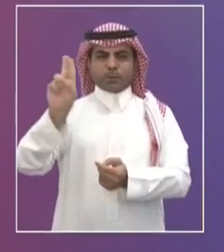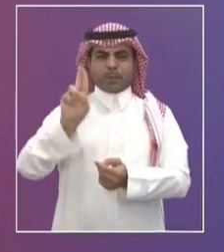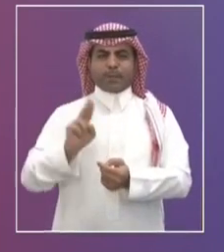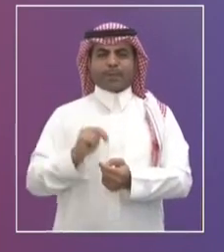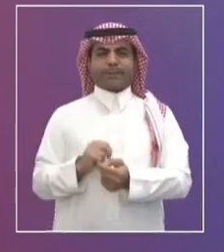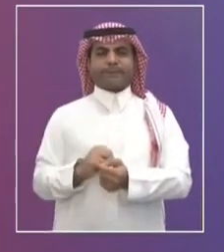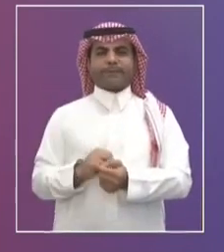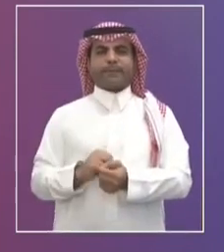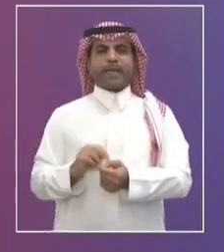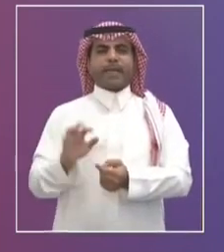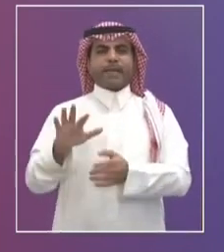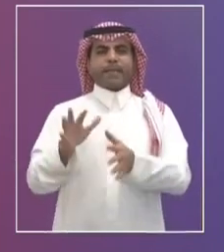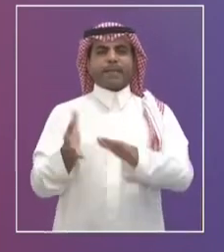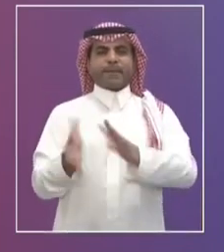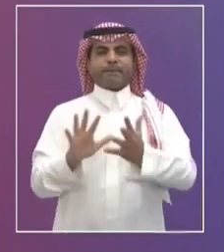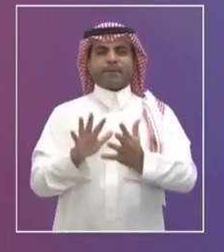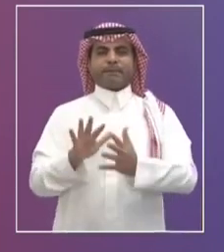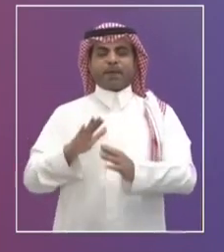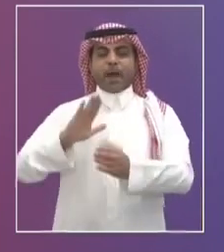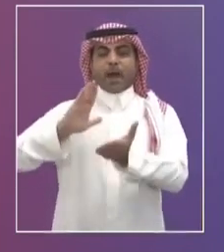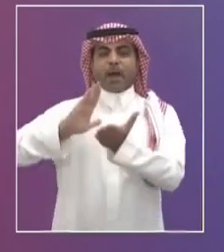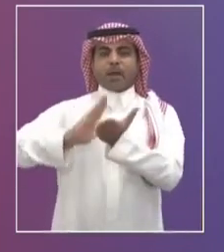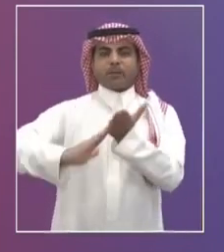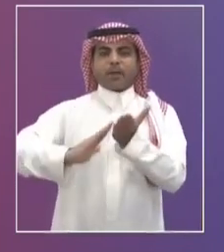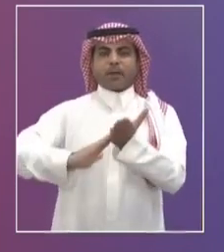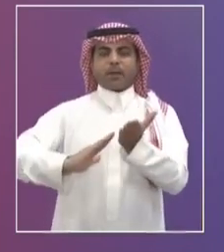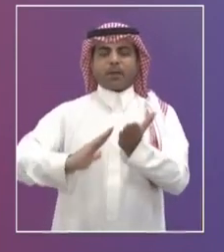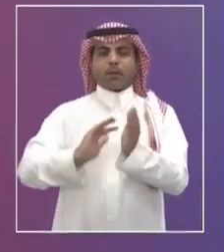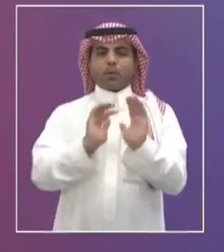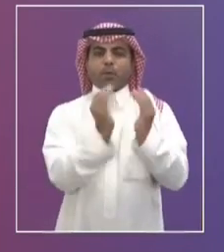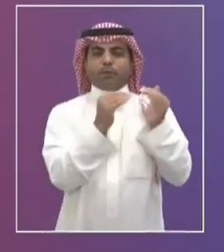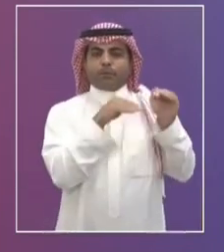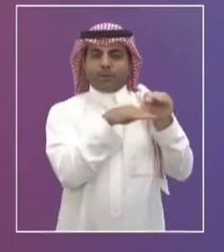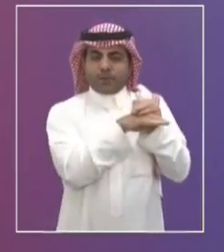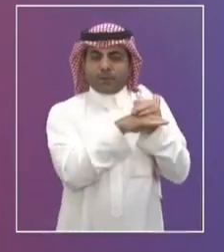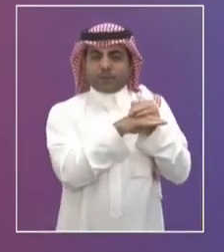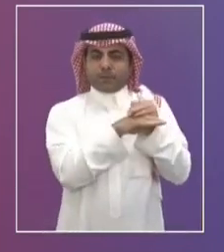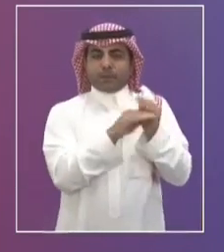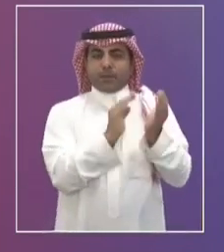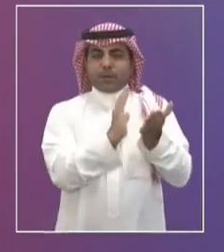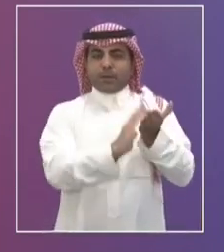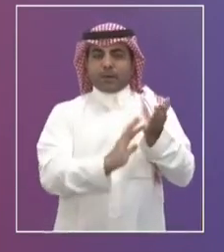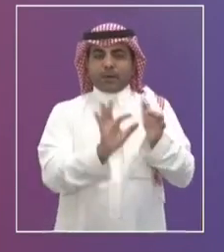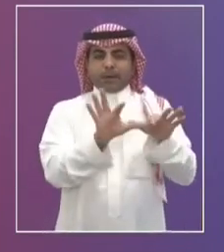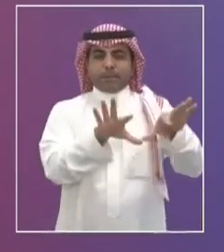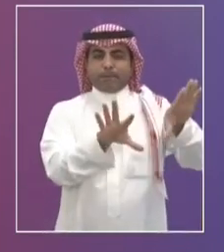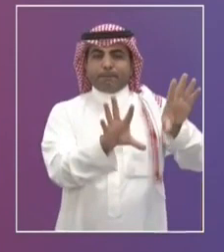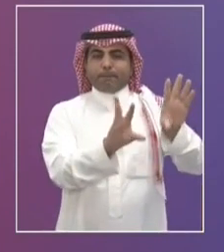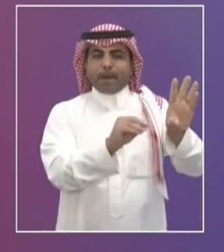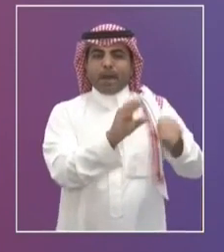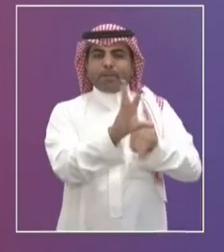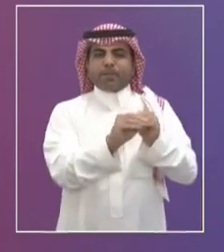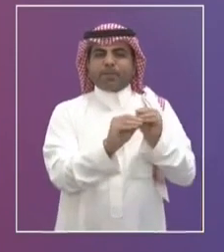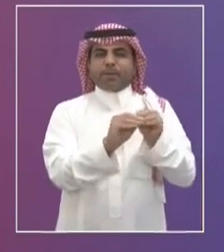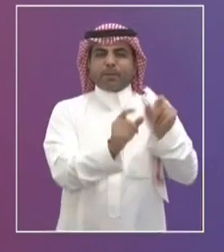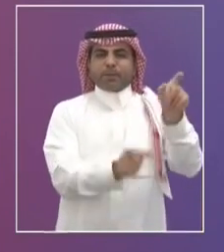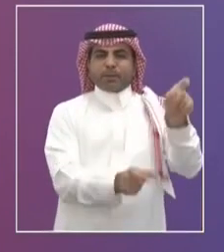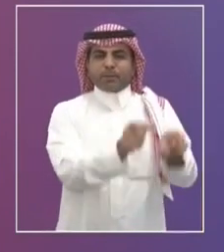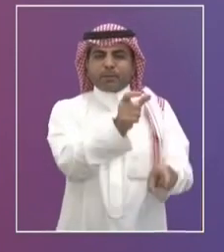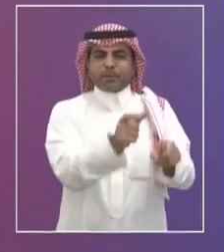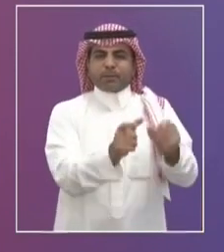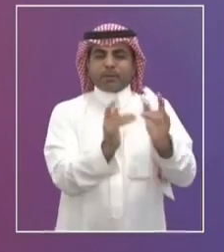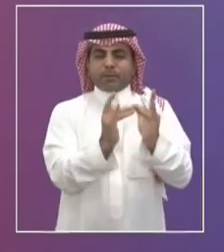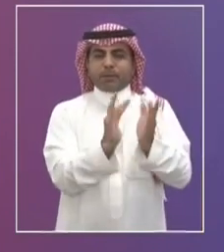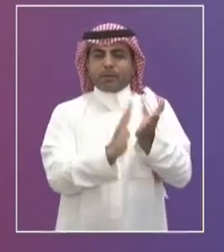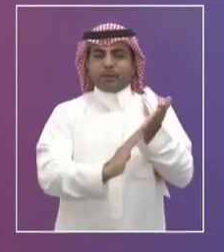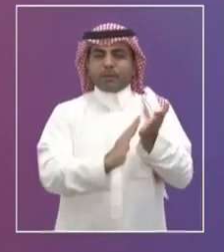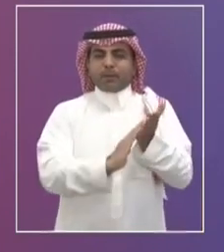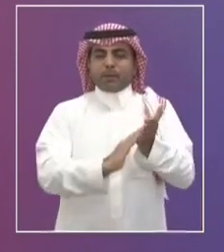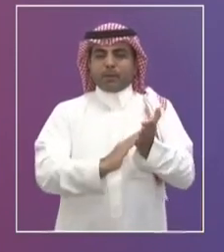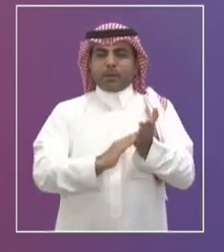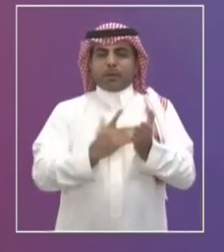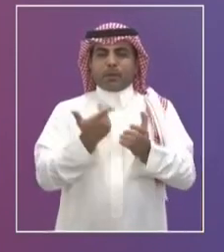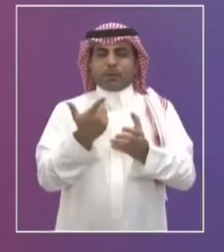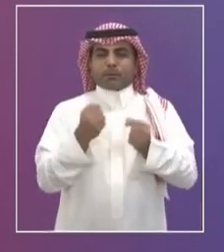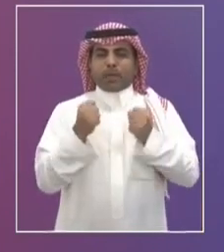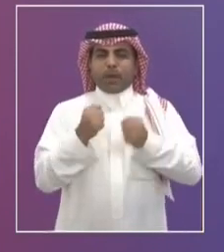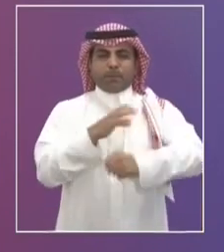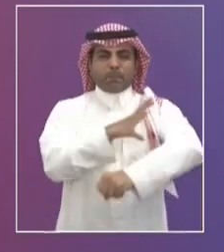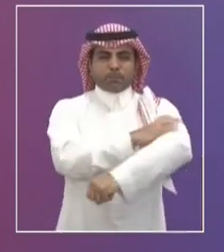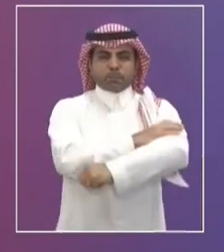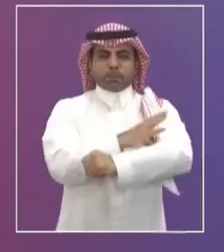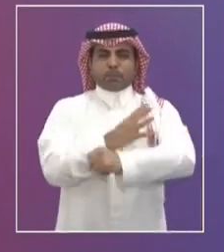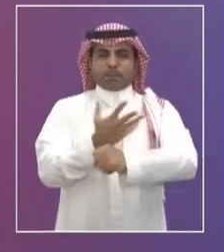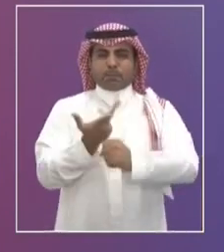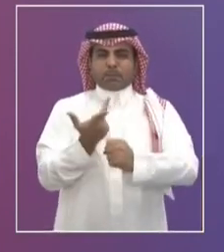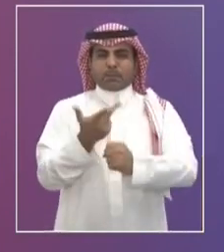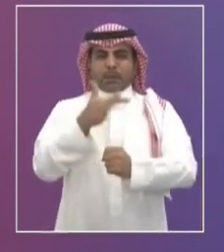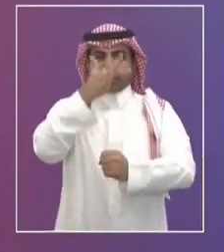كيف هي أوضاع الفئات الأكثر خطورة في العناية المركزة؟ وهل صحيح أن إحصائياتهم الآن أفضل من بدايات الأزمة؟ وكم نسبة